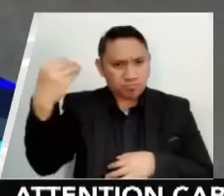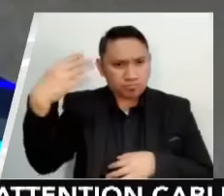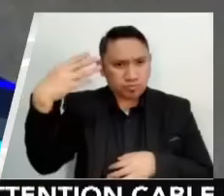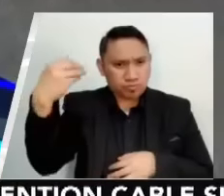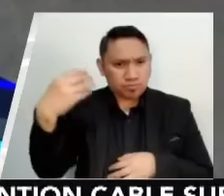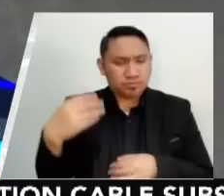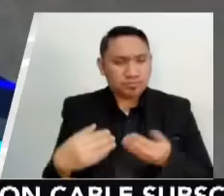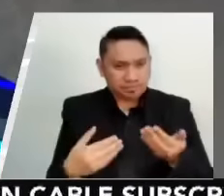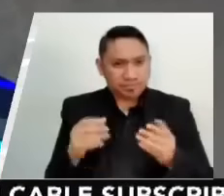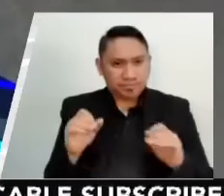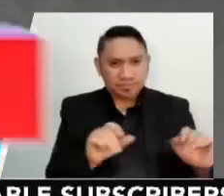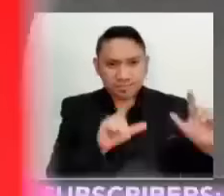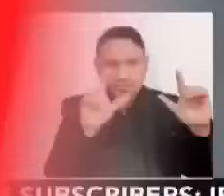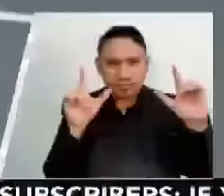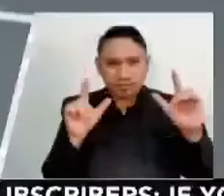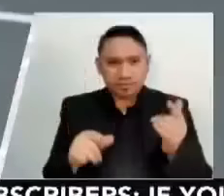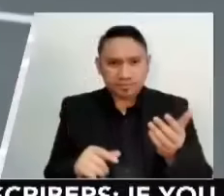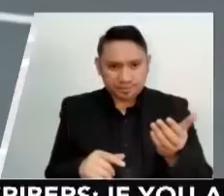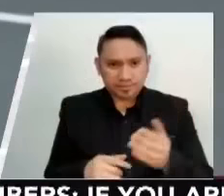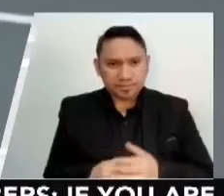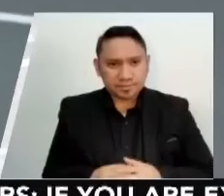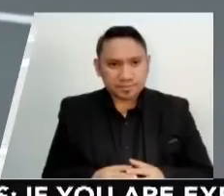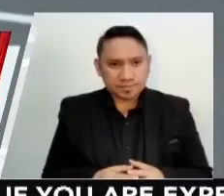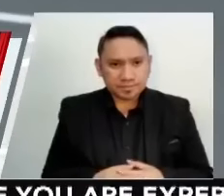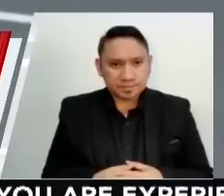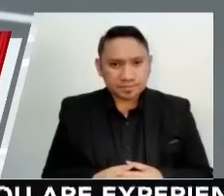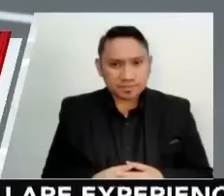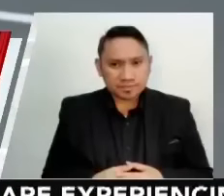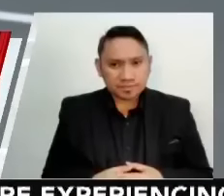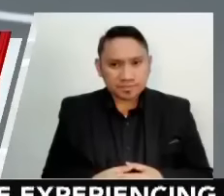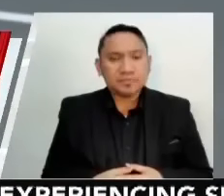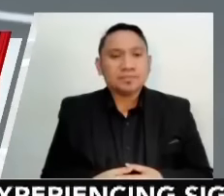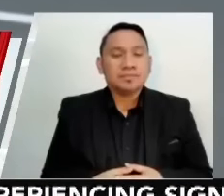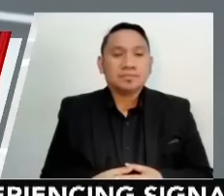si Jonathan Anda. Jonathan?